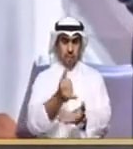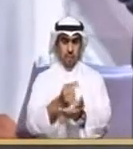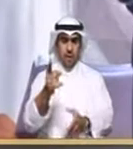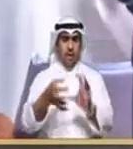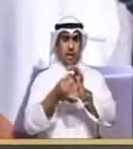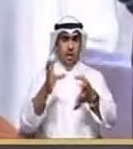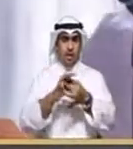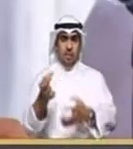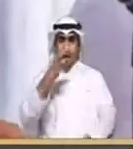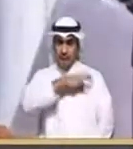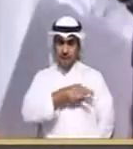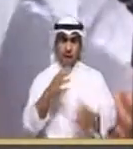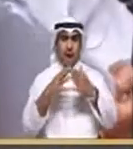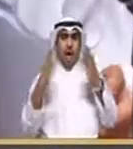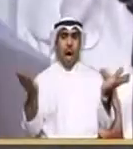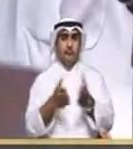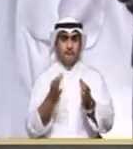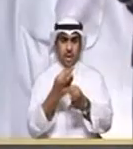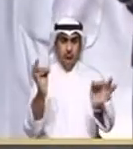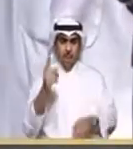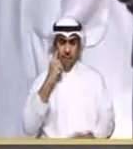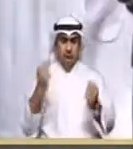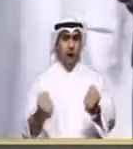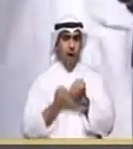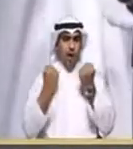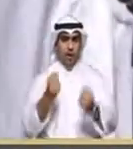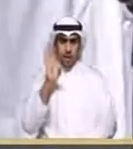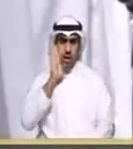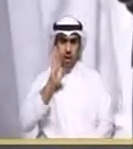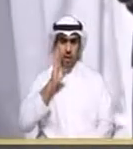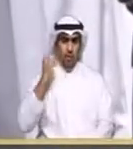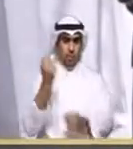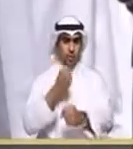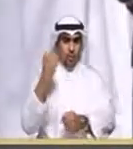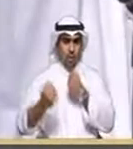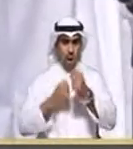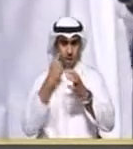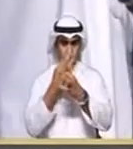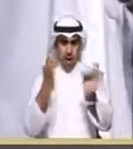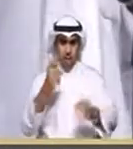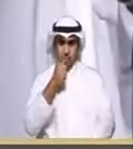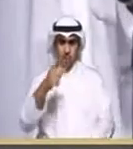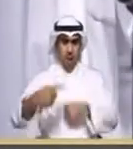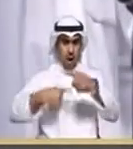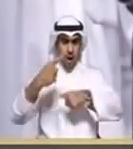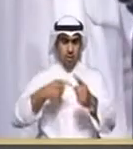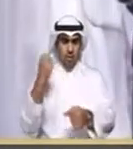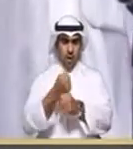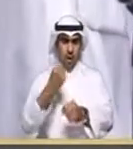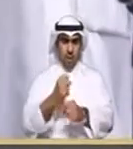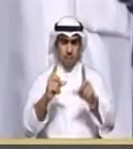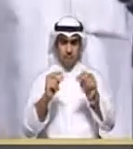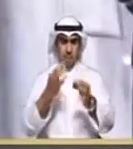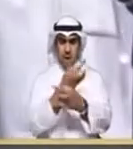جمعيات النفع العام التي لها نشاط ملموس وتعمل بشكل مستمر، متمنى يكون هذا العمل الدؤوب والسمة